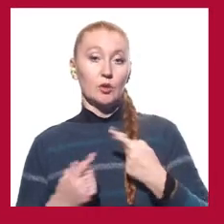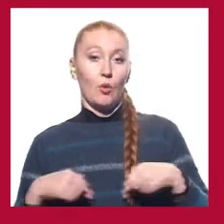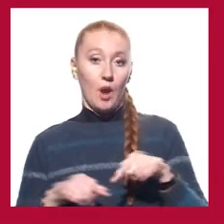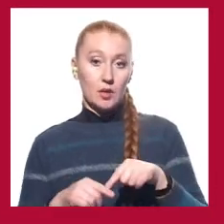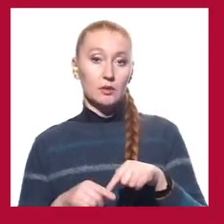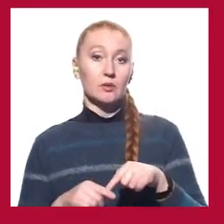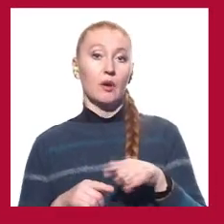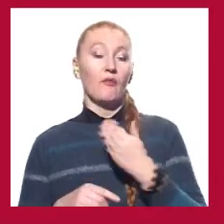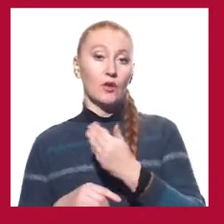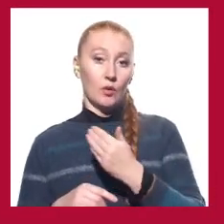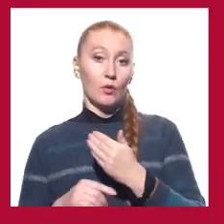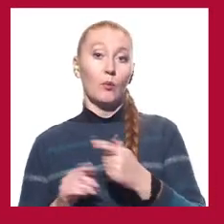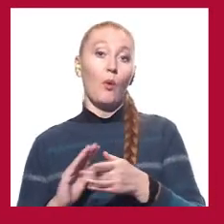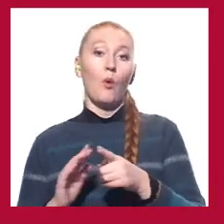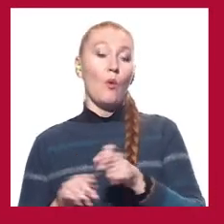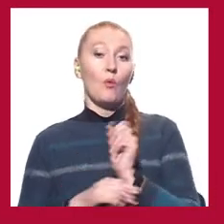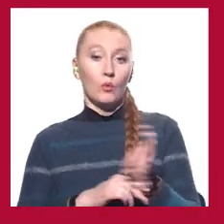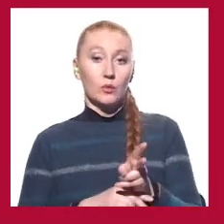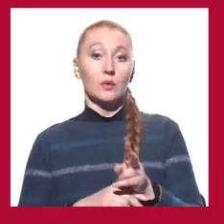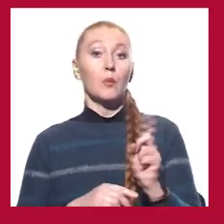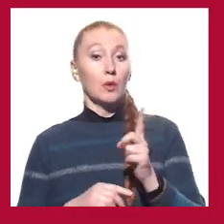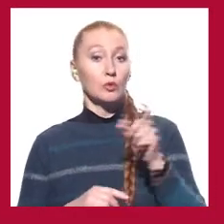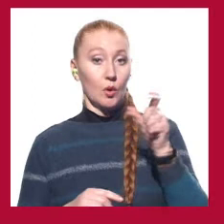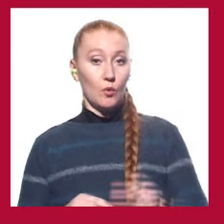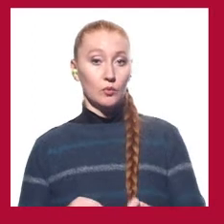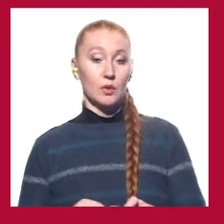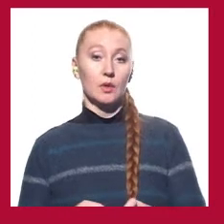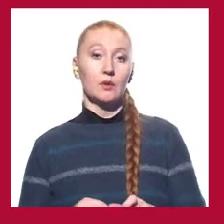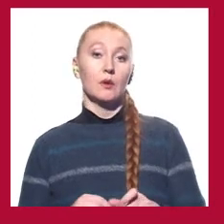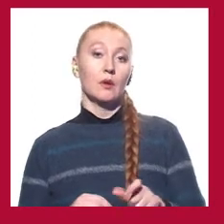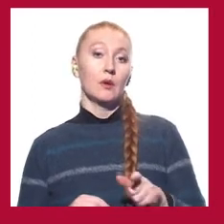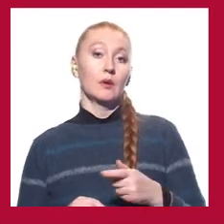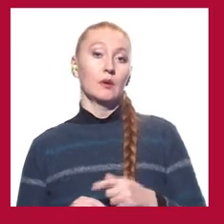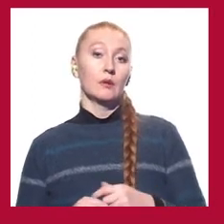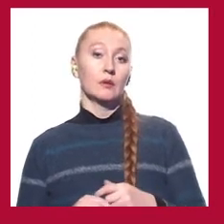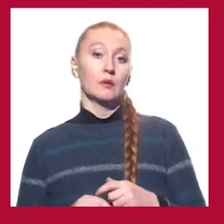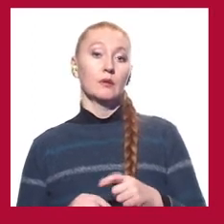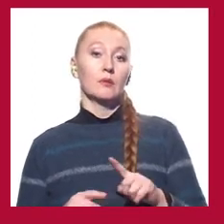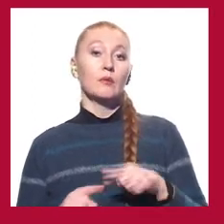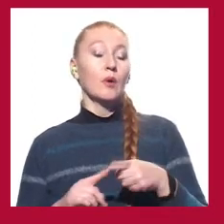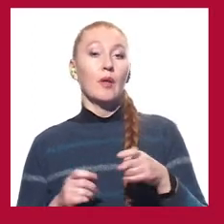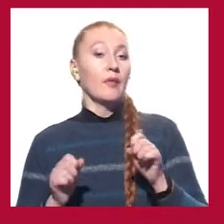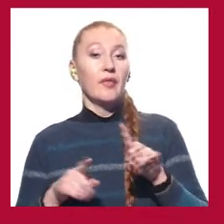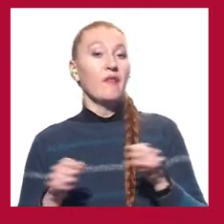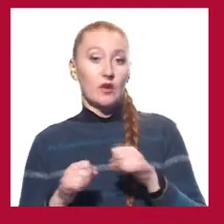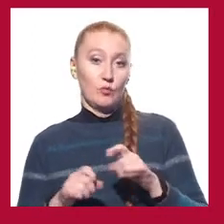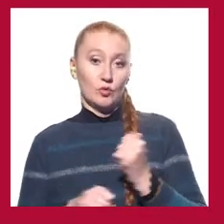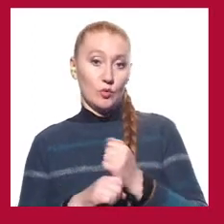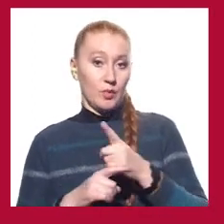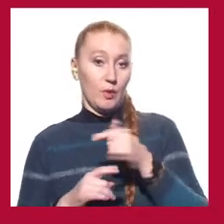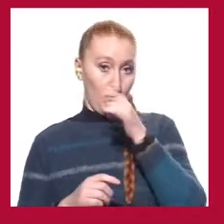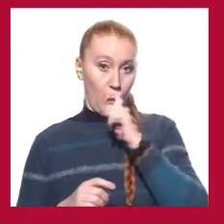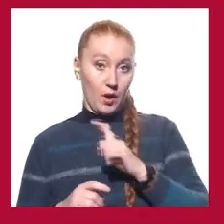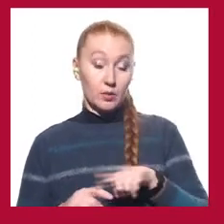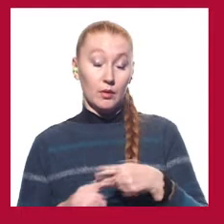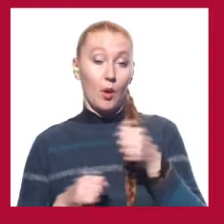організації, його виключили, тому що людина переступила явно грань дозволеного. Ми засуджуємо